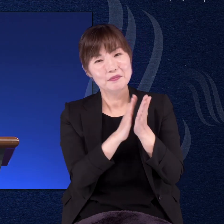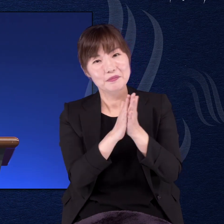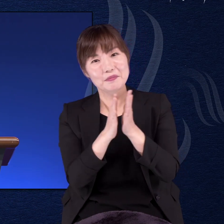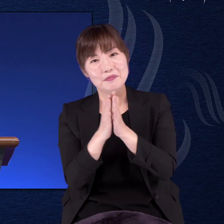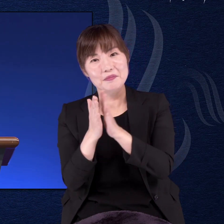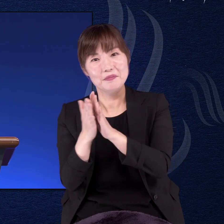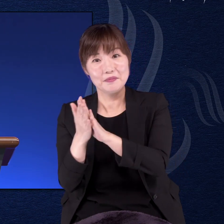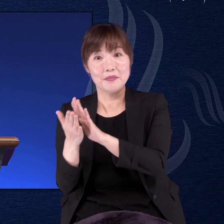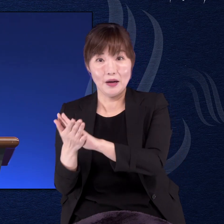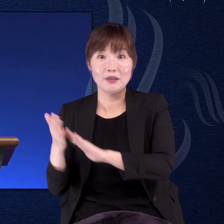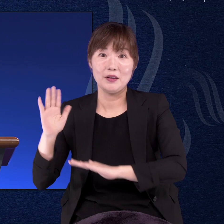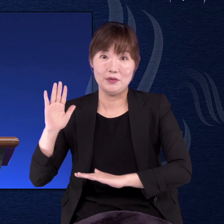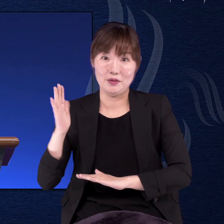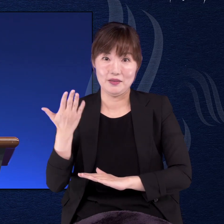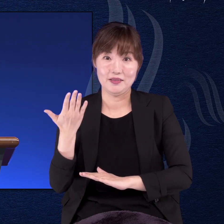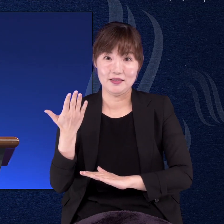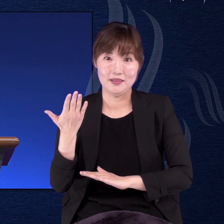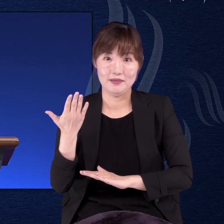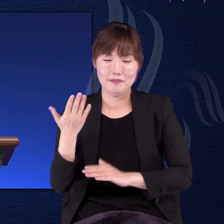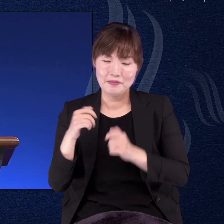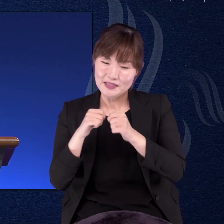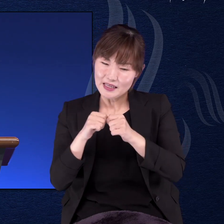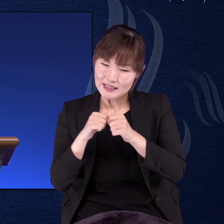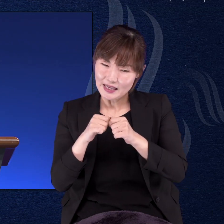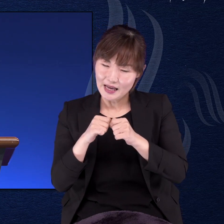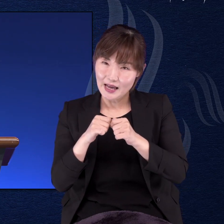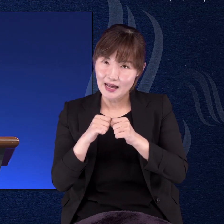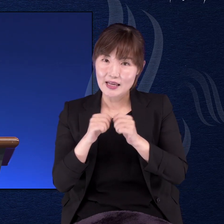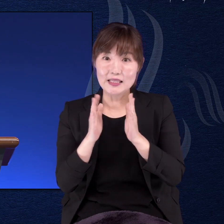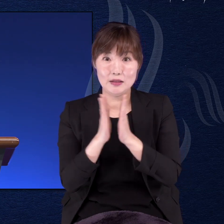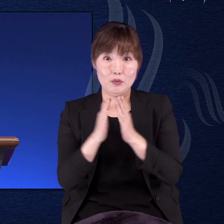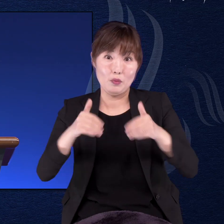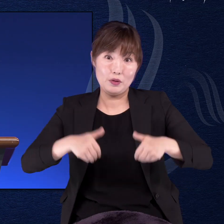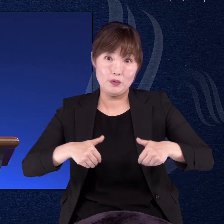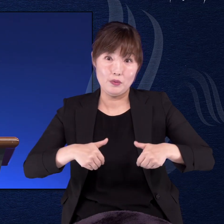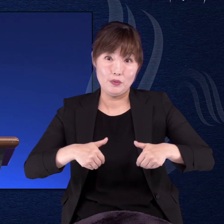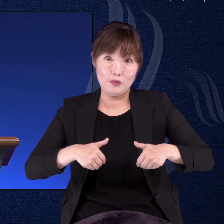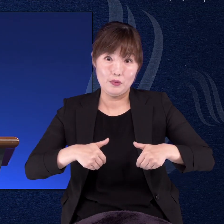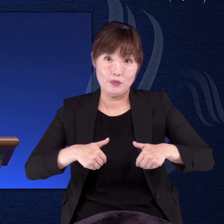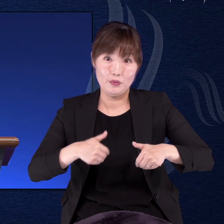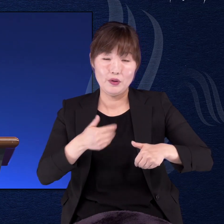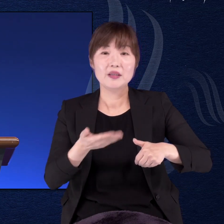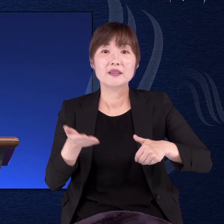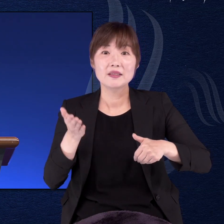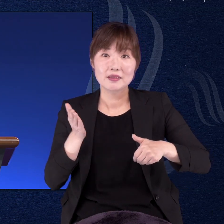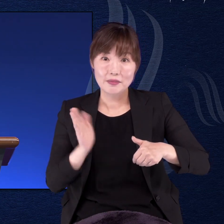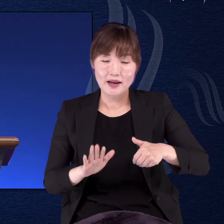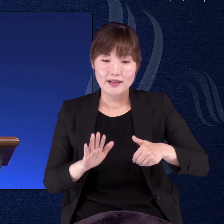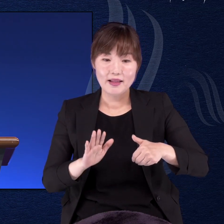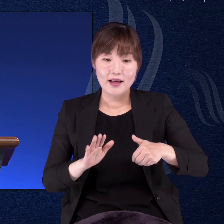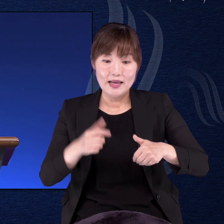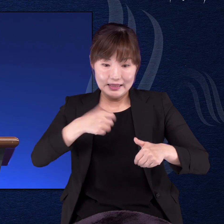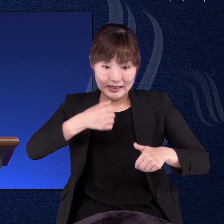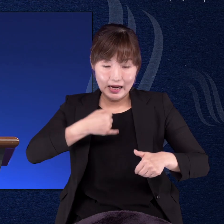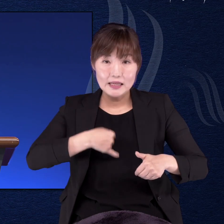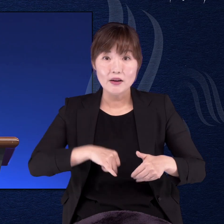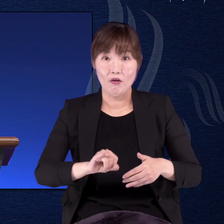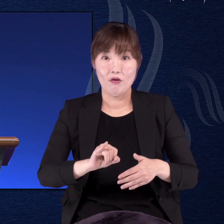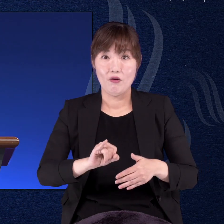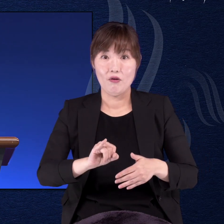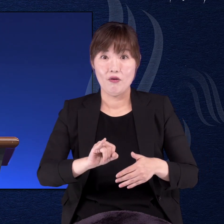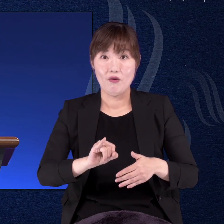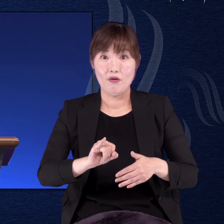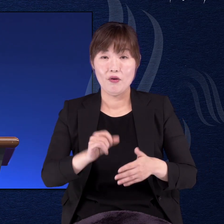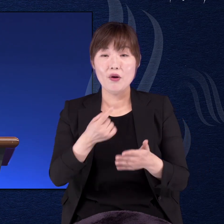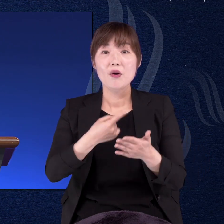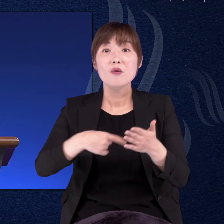뭐 필요할 땐 하기도 하지만 아이들을 위한 기도는 아이들의 성공을 위한 기도를